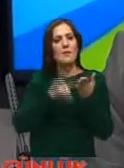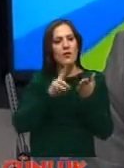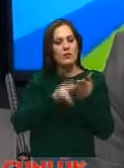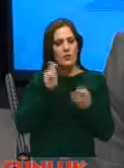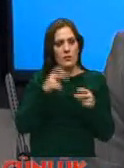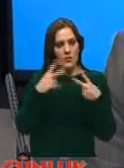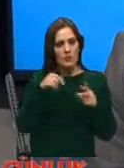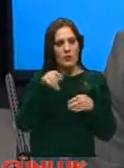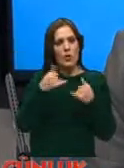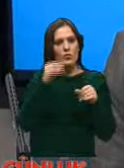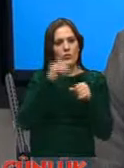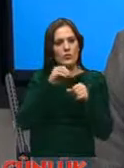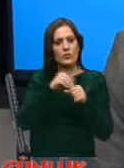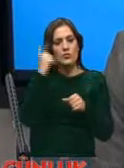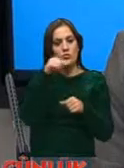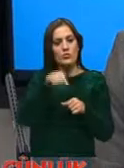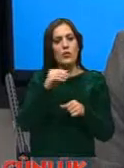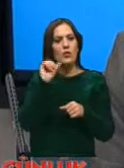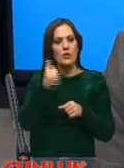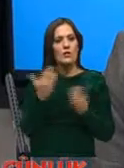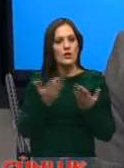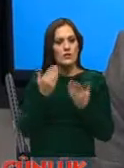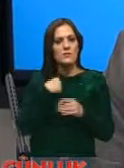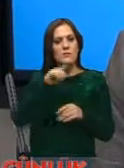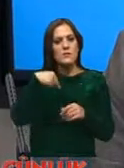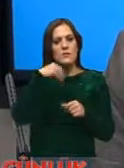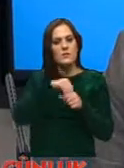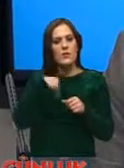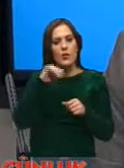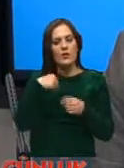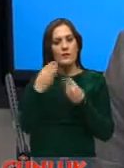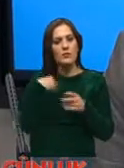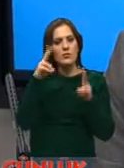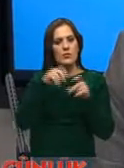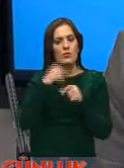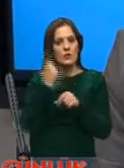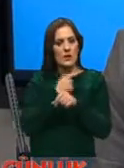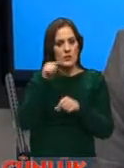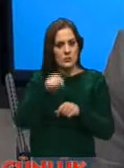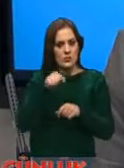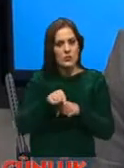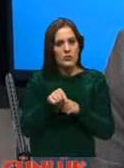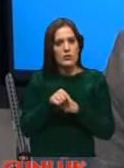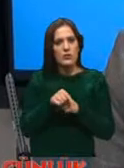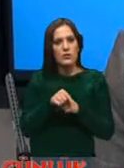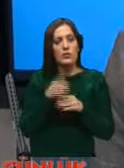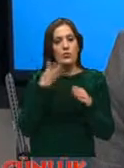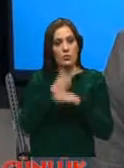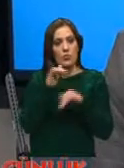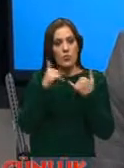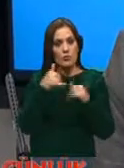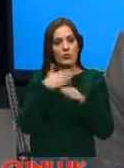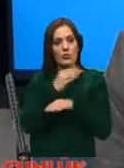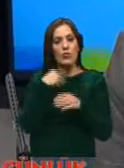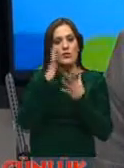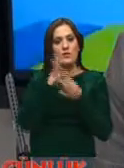bandrollenebilir oyunlar? Çünkü bu çok önemli aslında. Kesinlikle. Bizim önemsediğimiz konulardan bir tanesi bu. Doğru oyunu